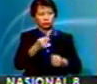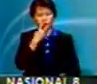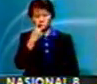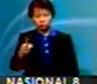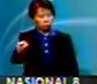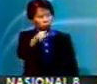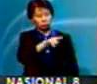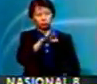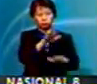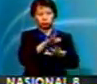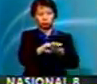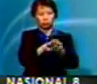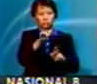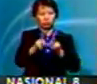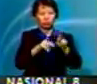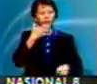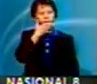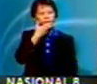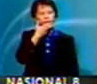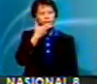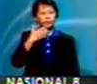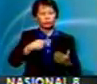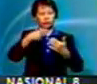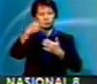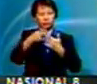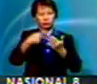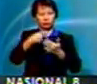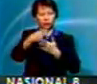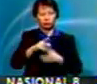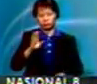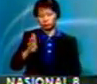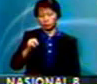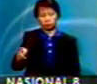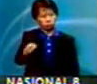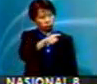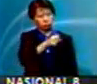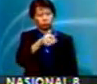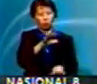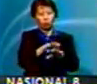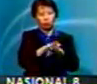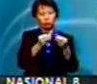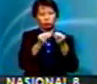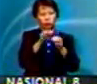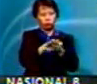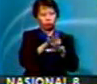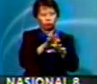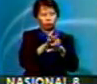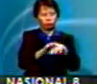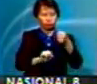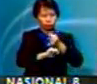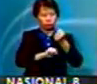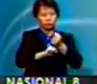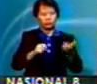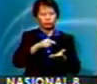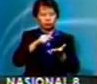kehadiran pengundi muda di program-program Barisan Nasional pun semakin ramai dan ini adalah